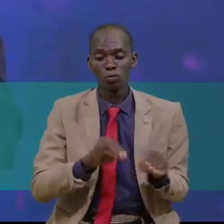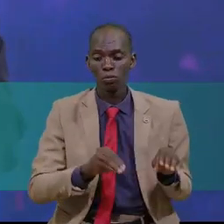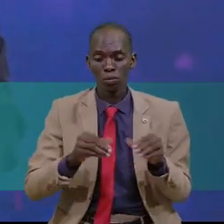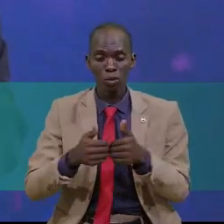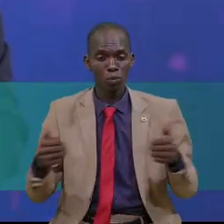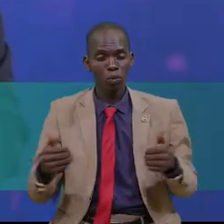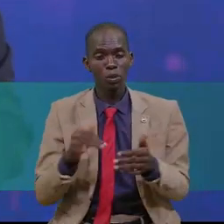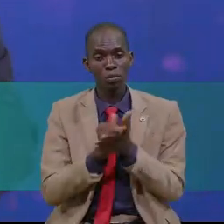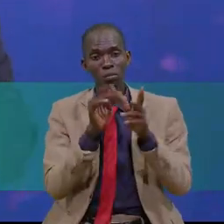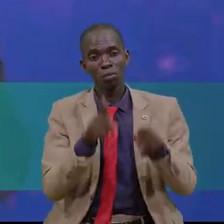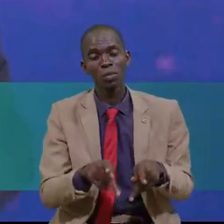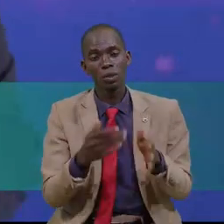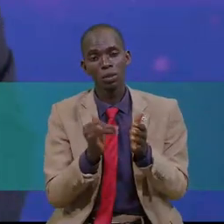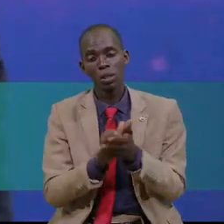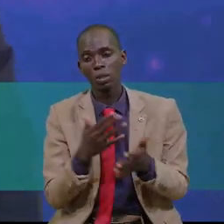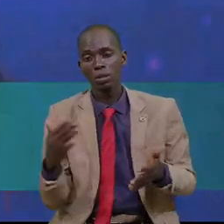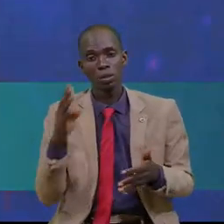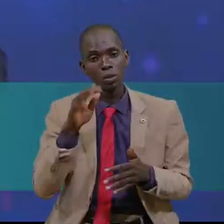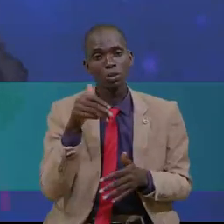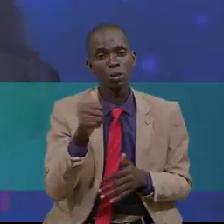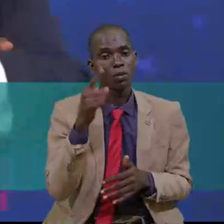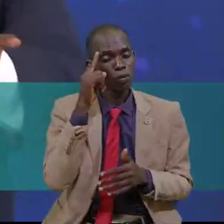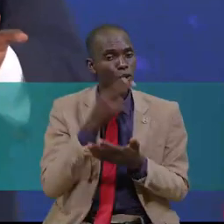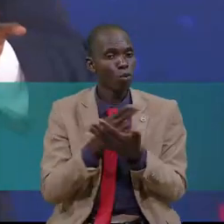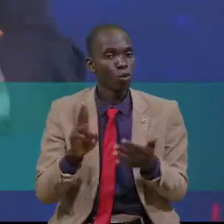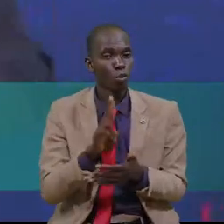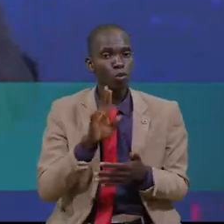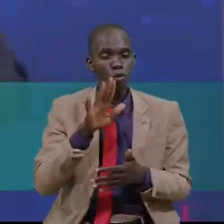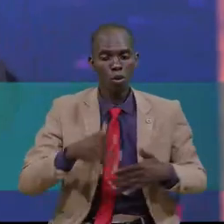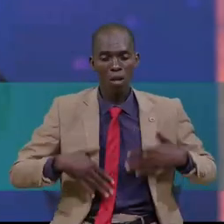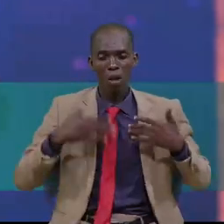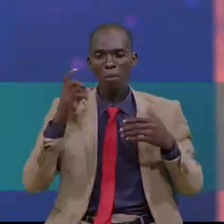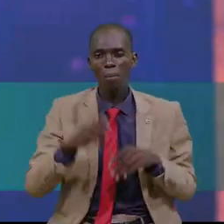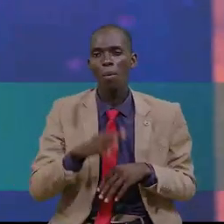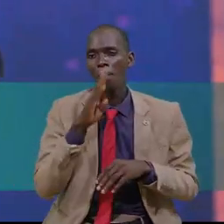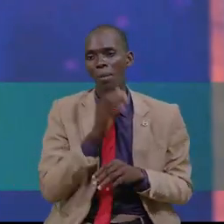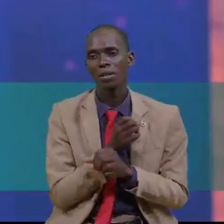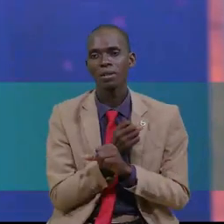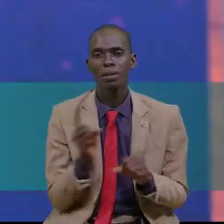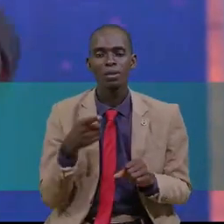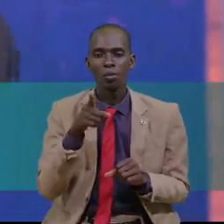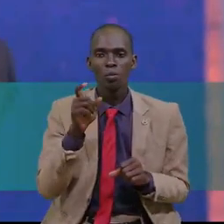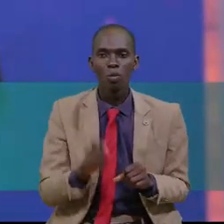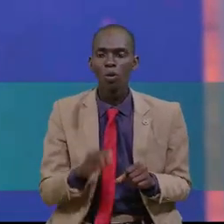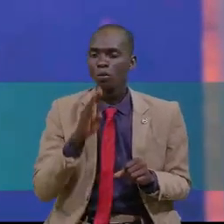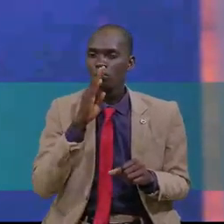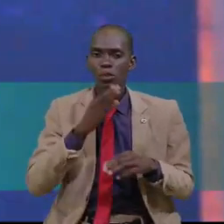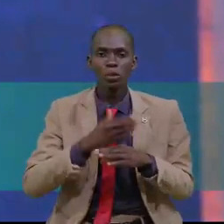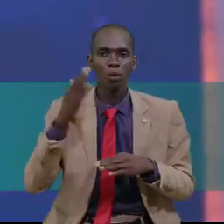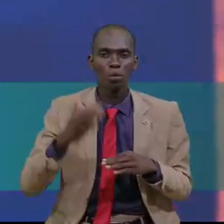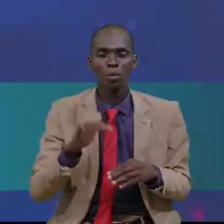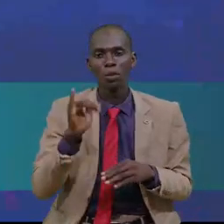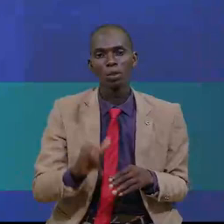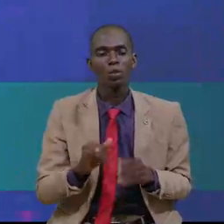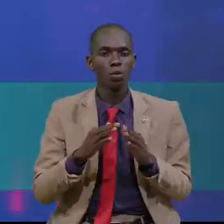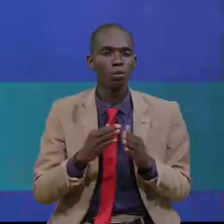pensée, ton cœur, ton esprit, ta vie doivent être saints. et tu dois être transparemment saint